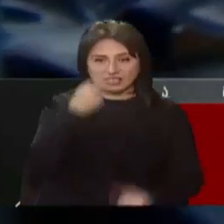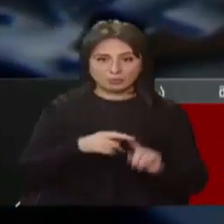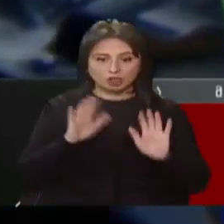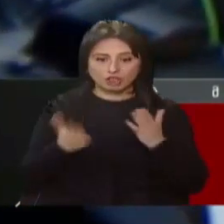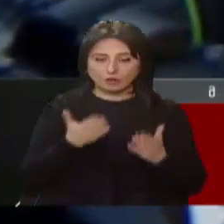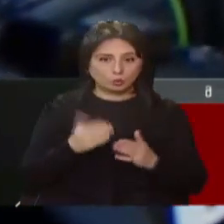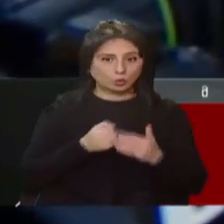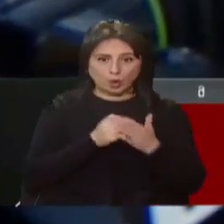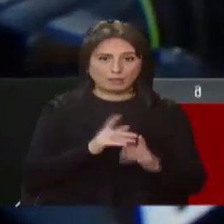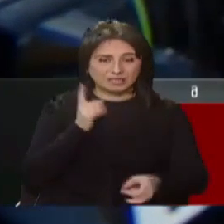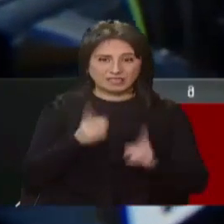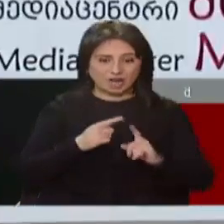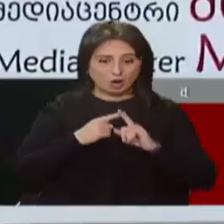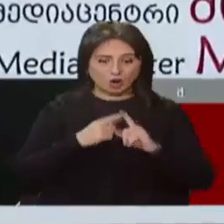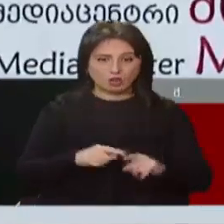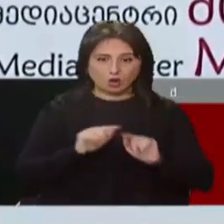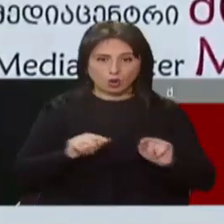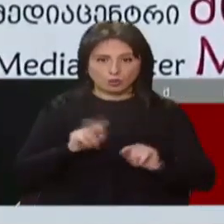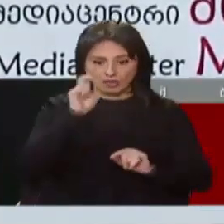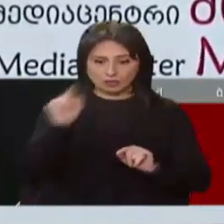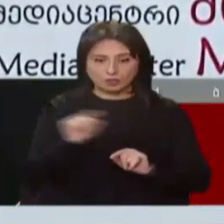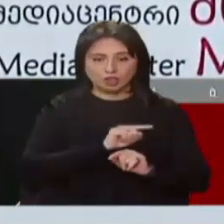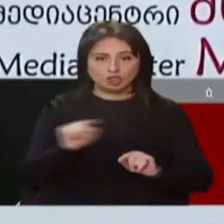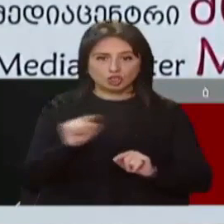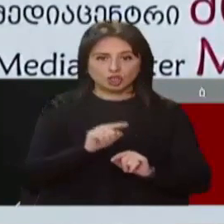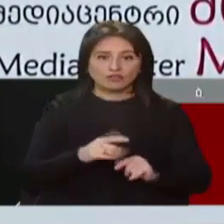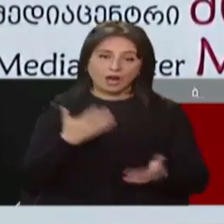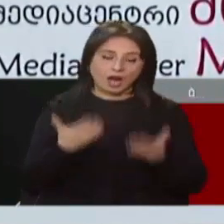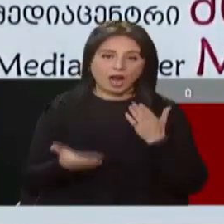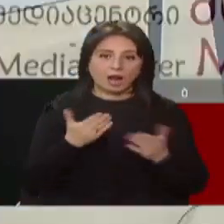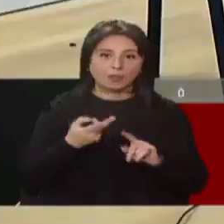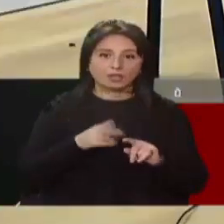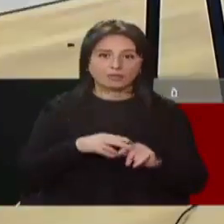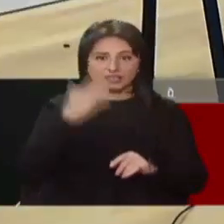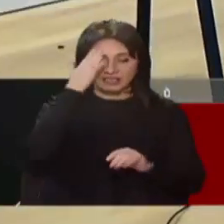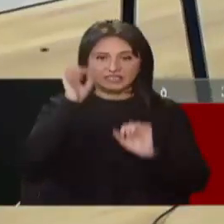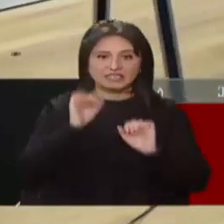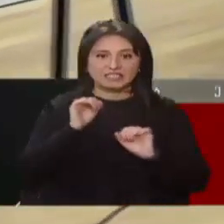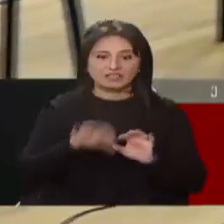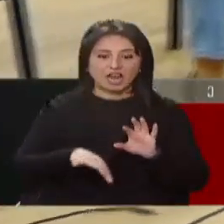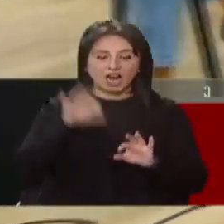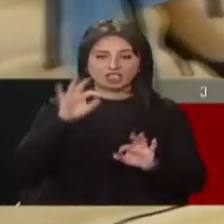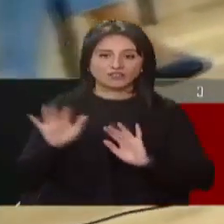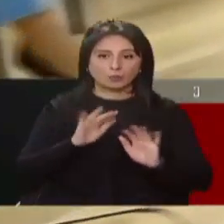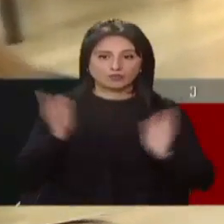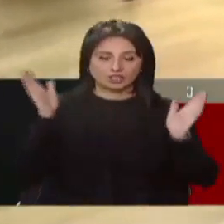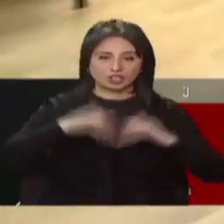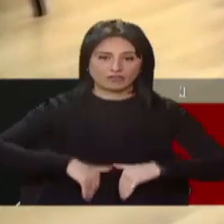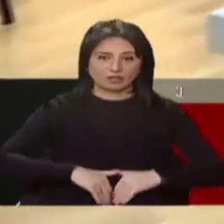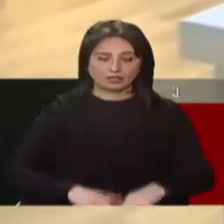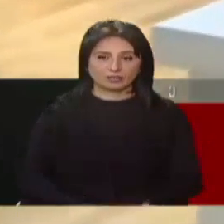خوش توار ميختة وريالوري كونسوسي أوبوزيسيا سداخلي سوبل باشوريس ديدي ألباتو باي ميسيروم ساخو خدام سوليس أرتشويس بروسيسي